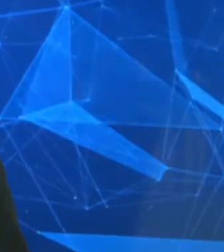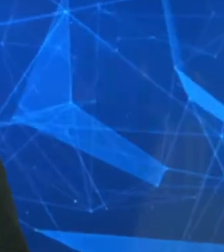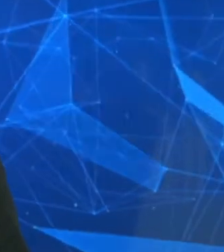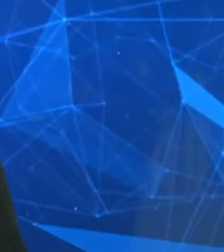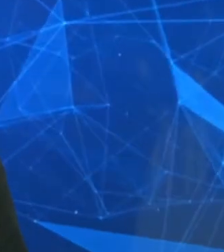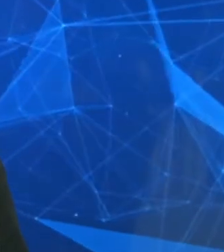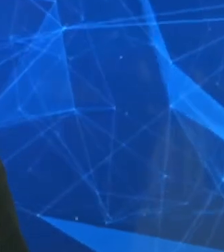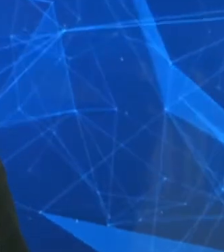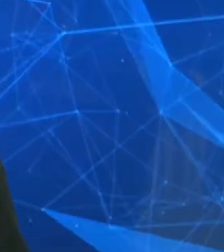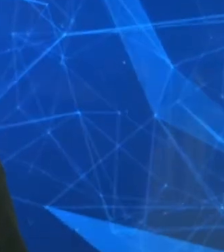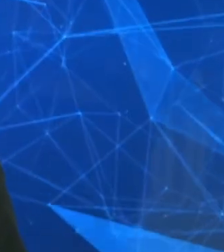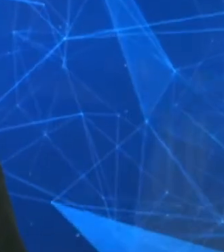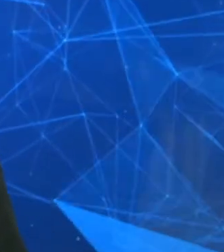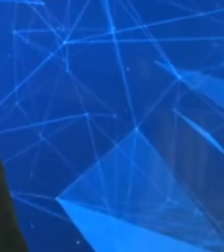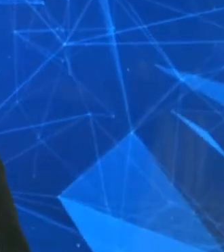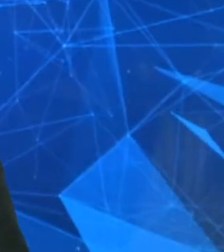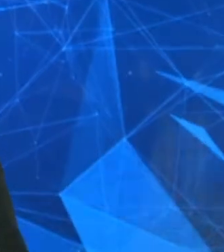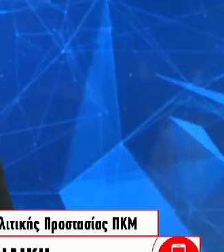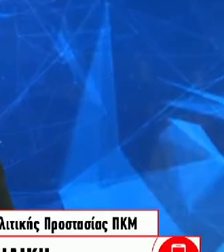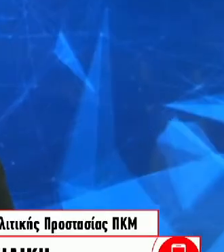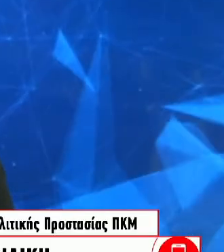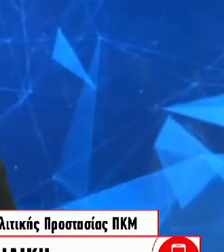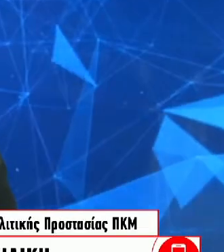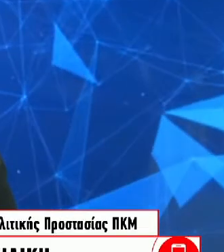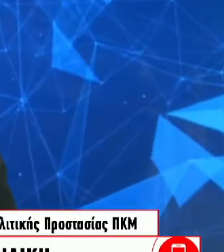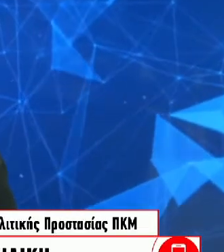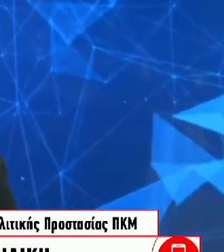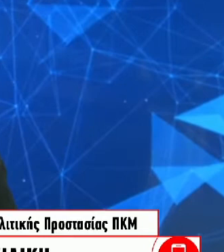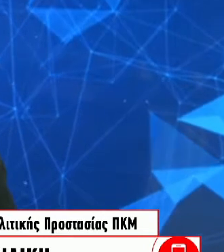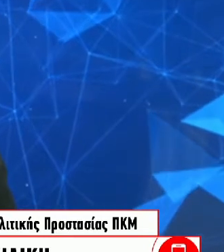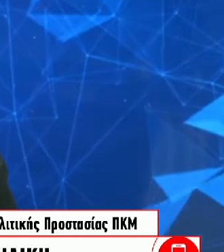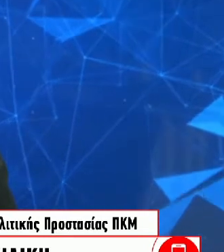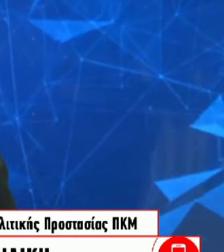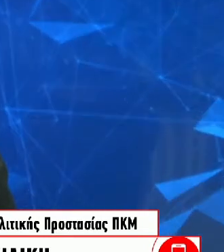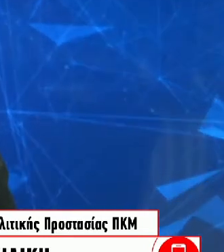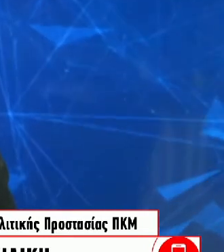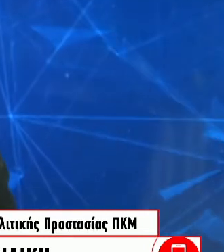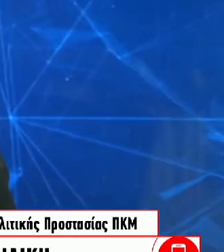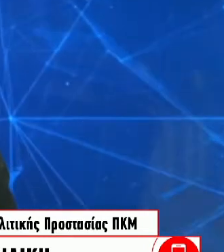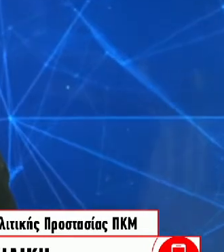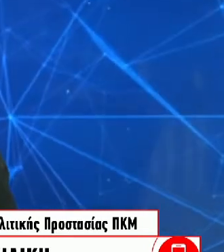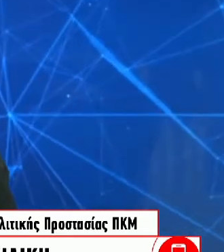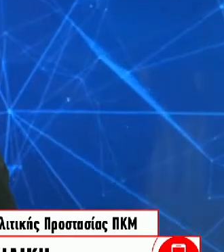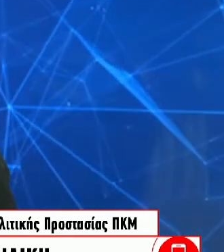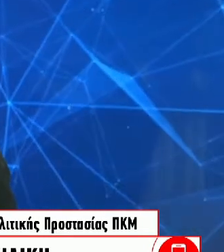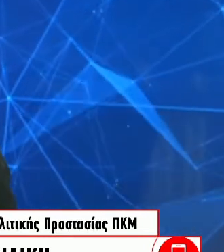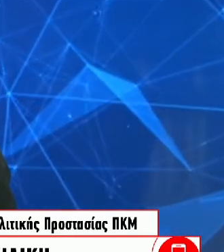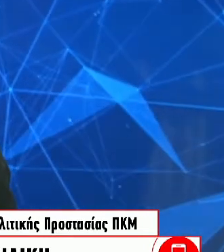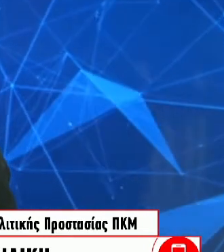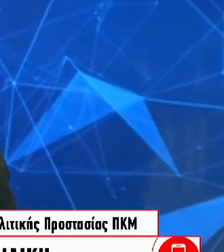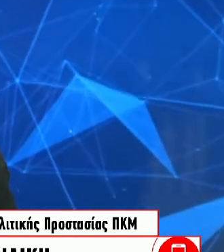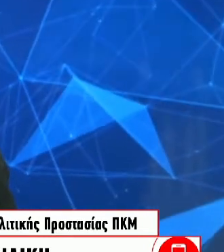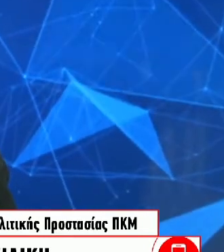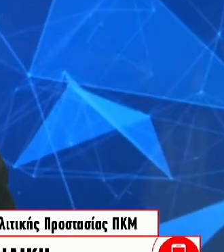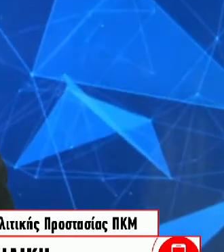καλησπέρα σας. Καλησπέρα, τι κάνετε? Εμείς προσπαθούμε να καταλάβουμε τι γίνεται με τον καιρό. Ταυτόχρονα το χτύπημα